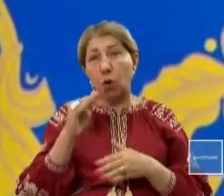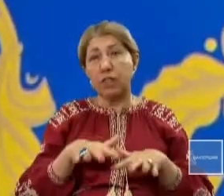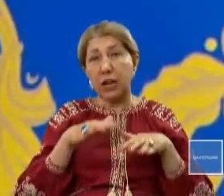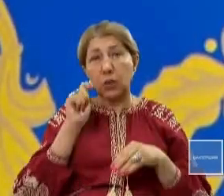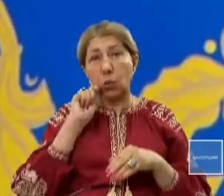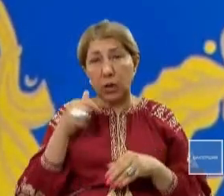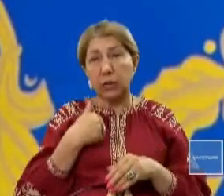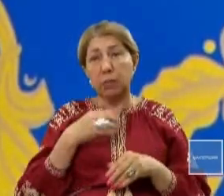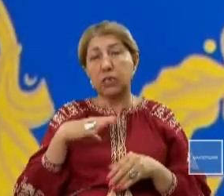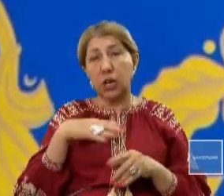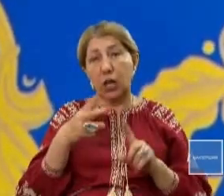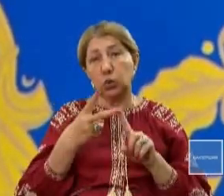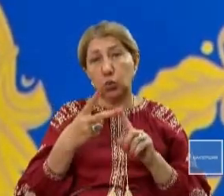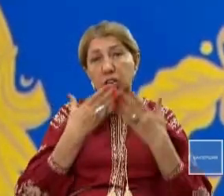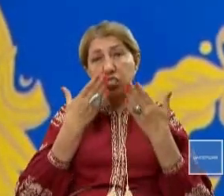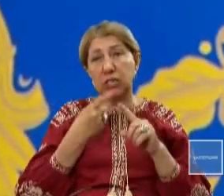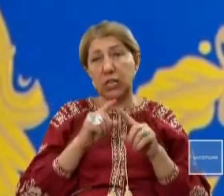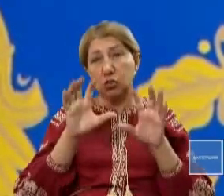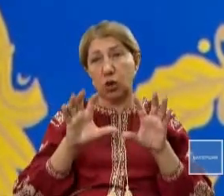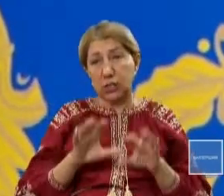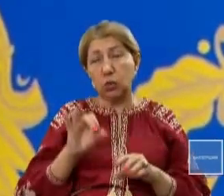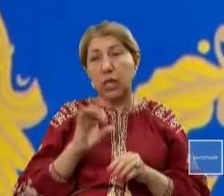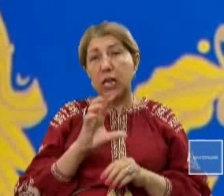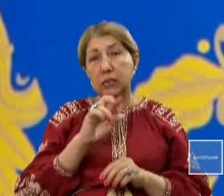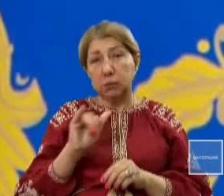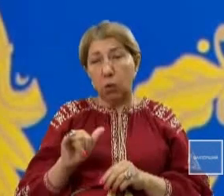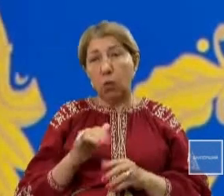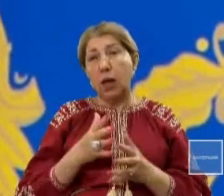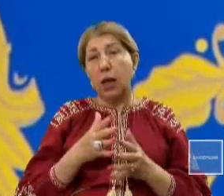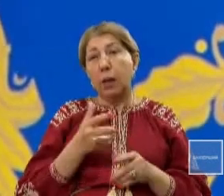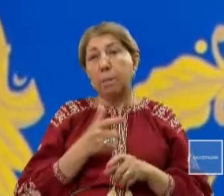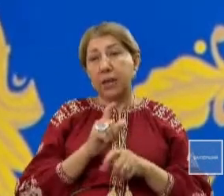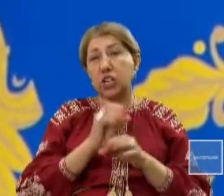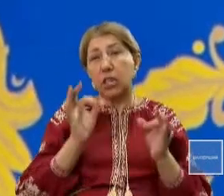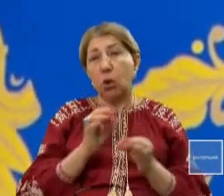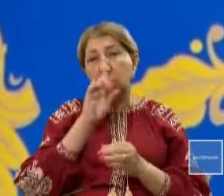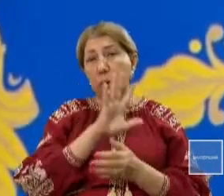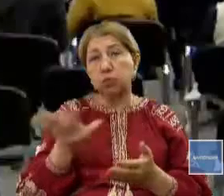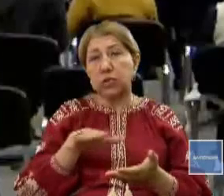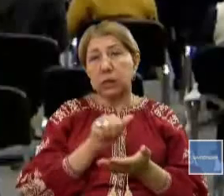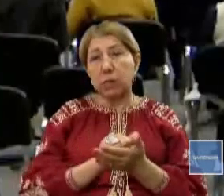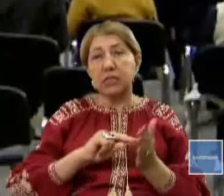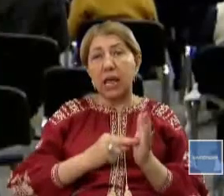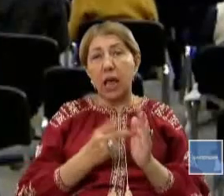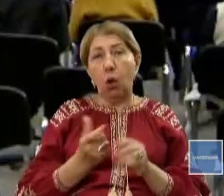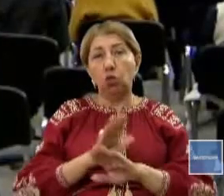на друге читання цього закону, і Служба безпеки більше ніколи не буде займатися